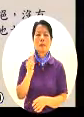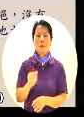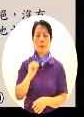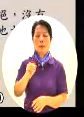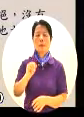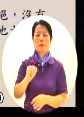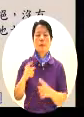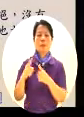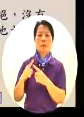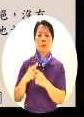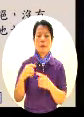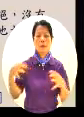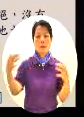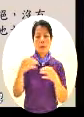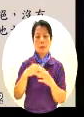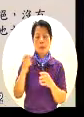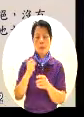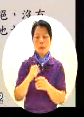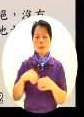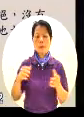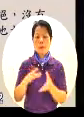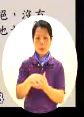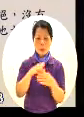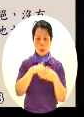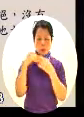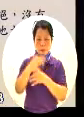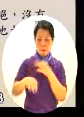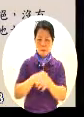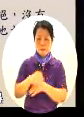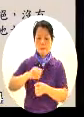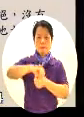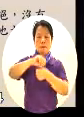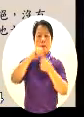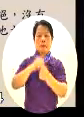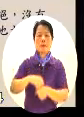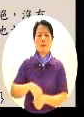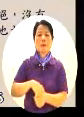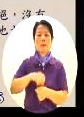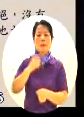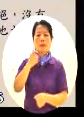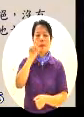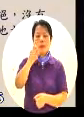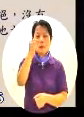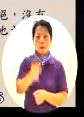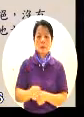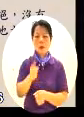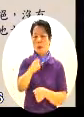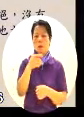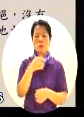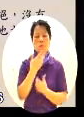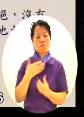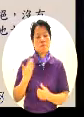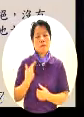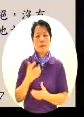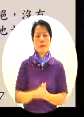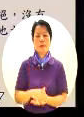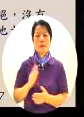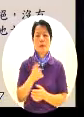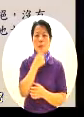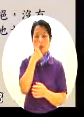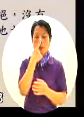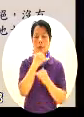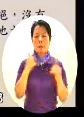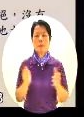来10亿的商机哈。这10亿的商机我是不了解哈，但是我另外了解部